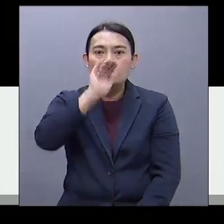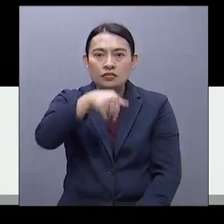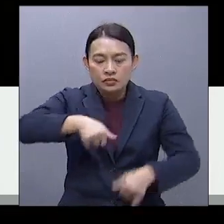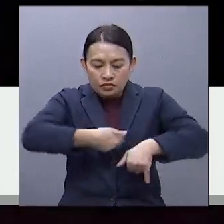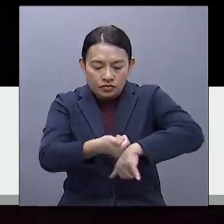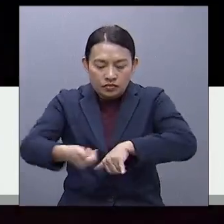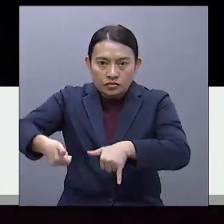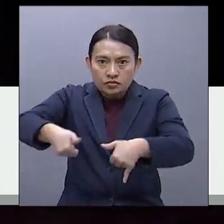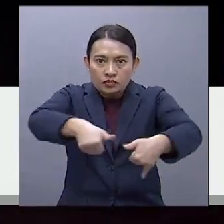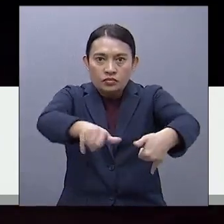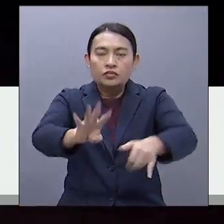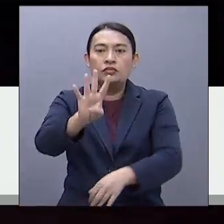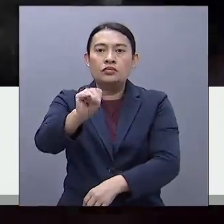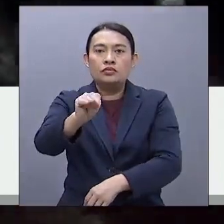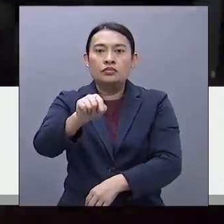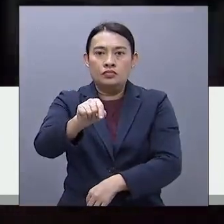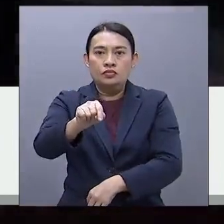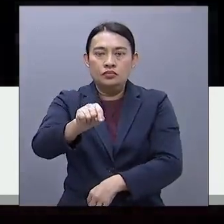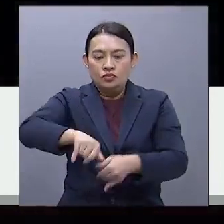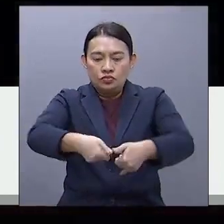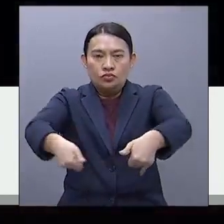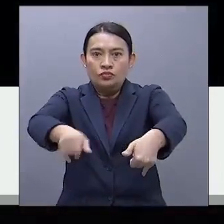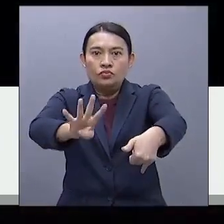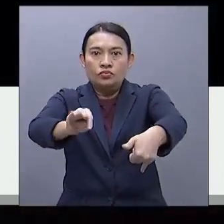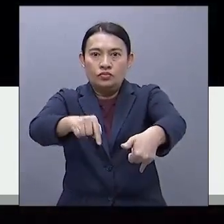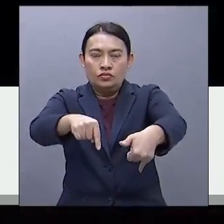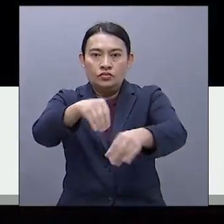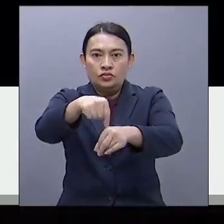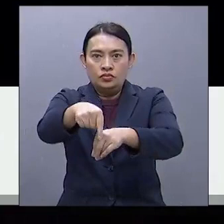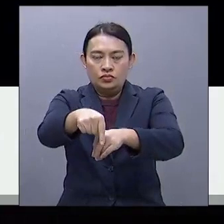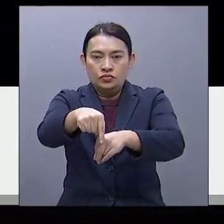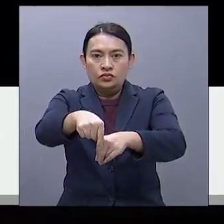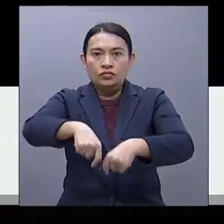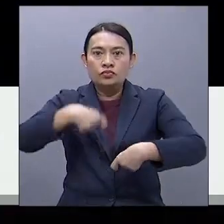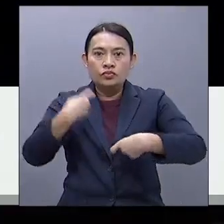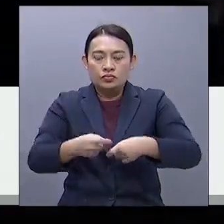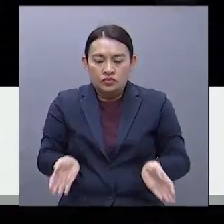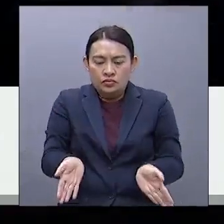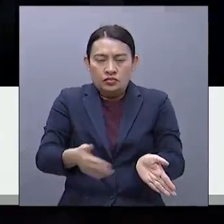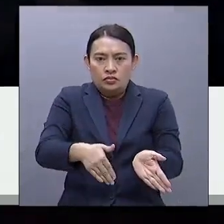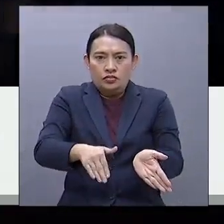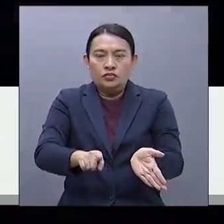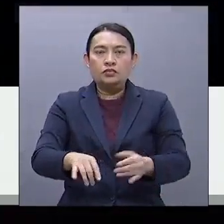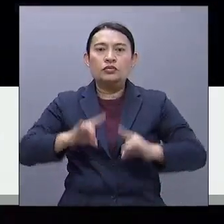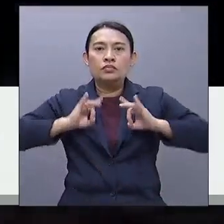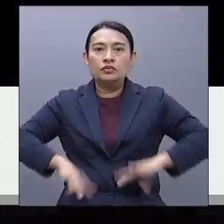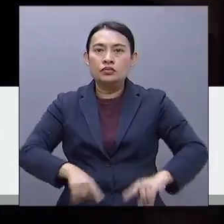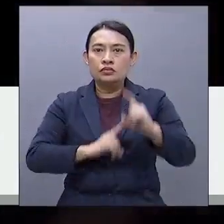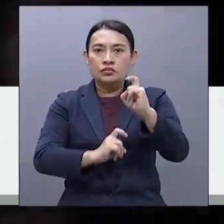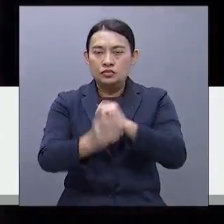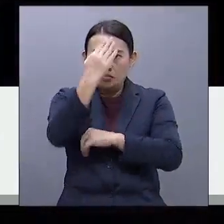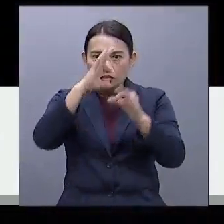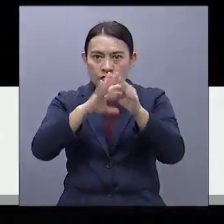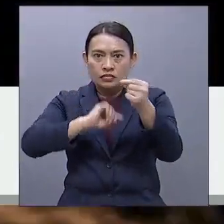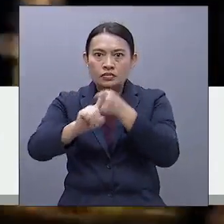อยู่นับ40ตัวนะคะการผลักดันค่อนข้างจะยากลำบากค่ะแล้วก็เสี่ยงอันตรายด้วยเนื่องจากสภาพอาก